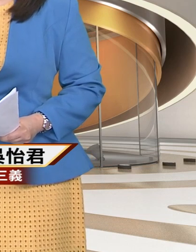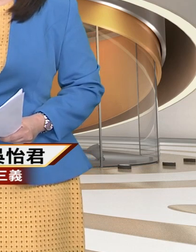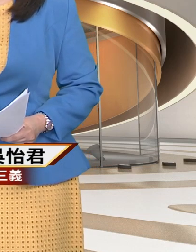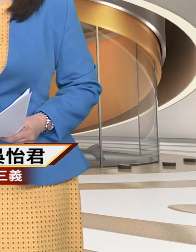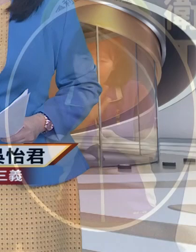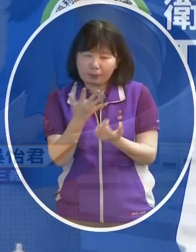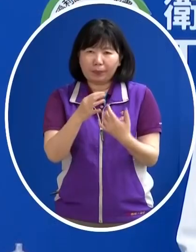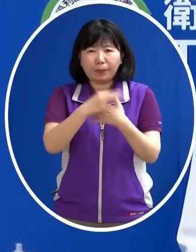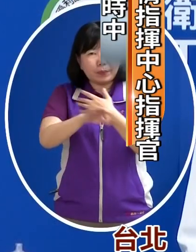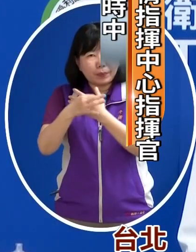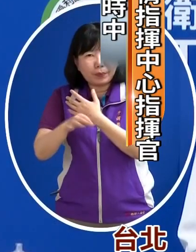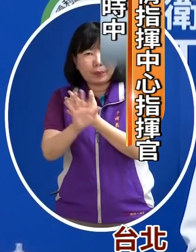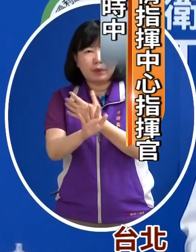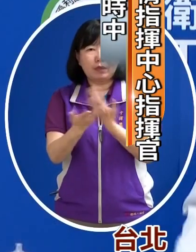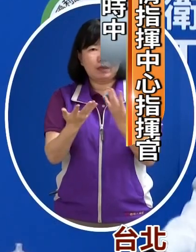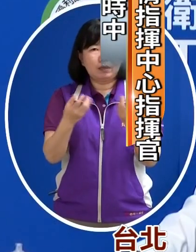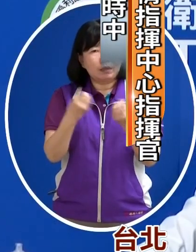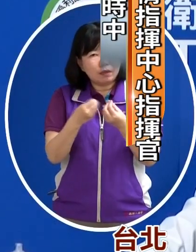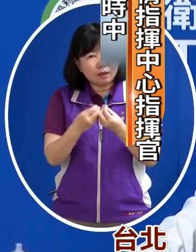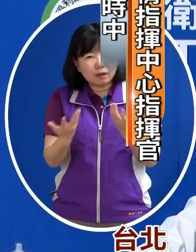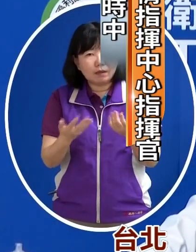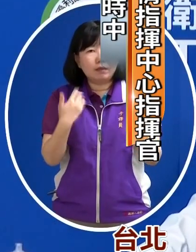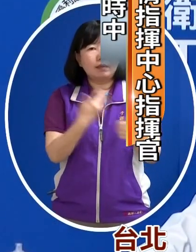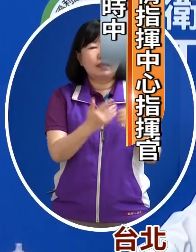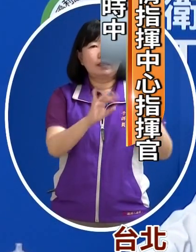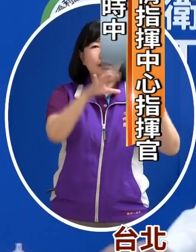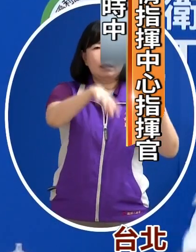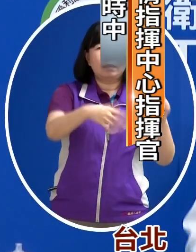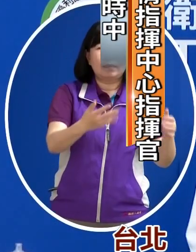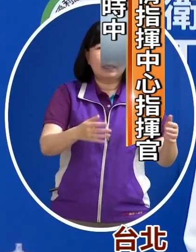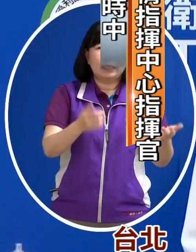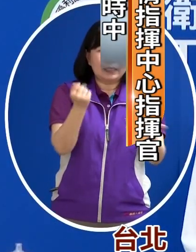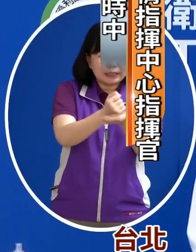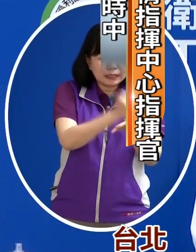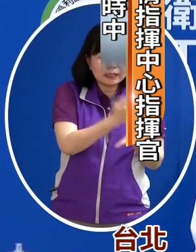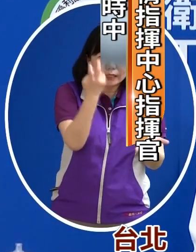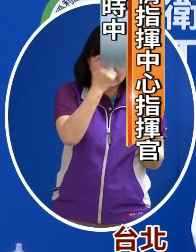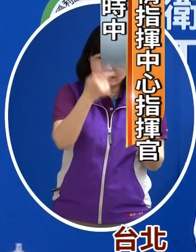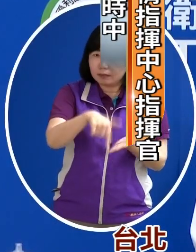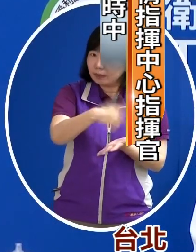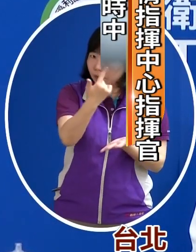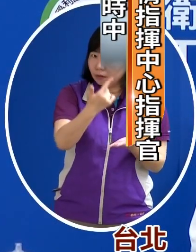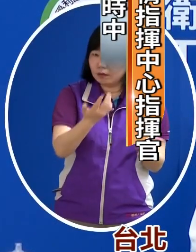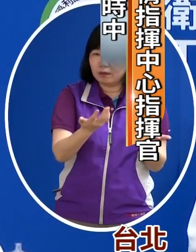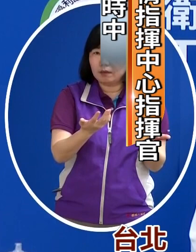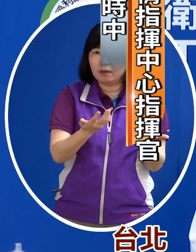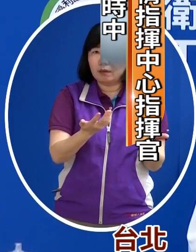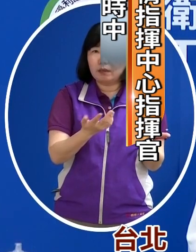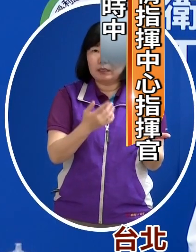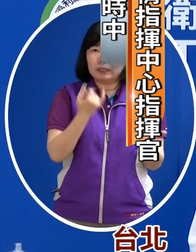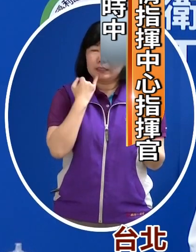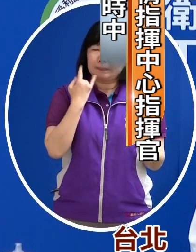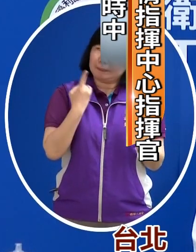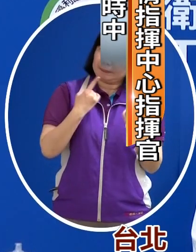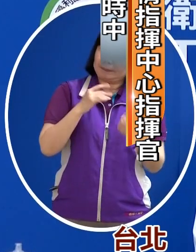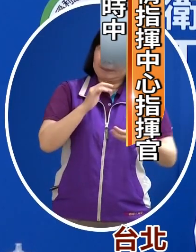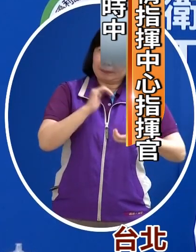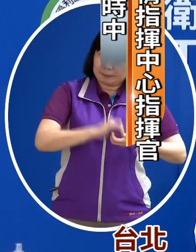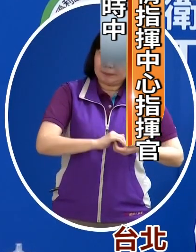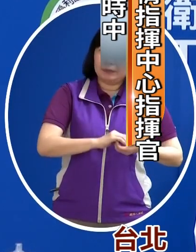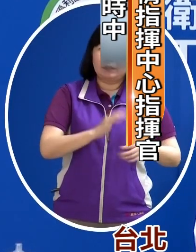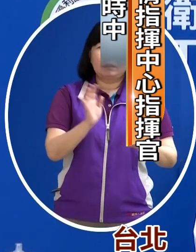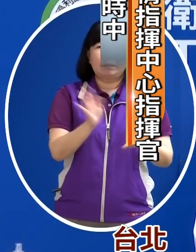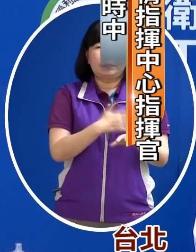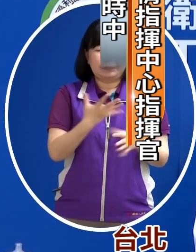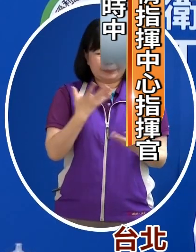查， 所以为了让地方能够在审查上面能够更能够有信心，不会有困